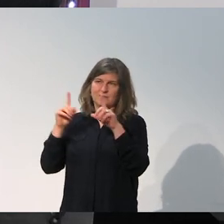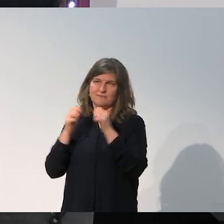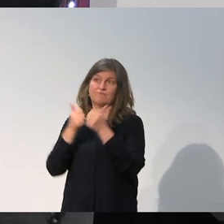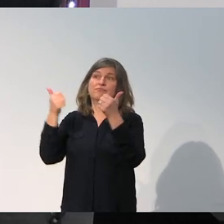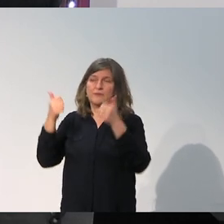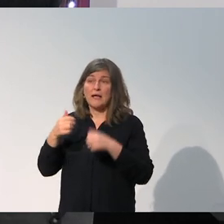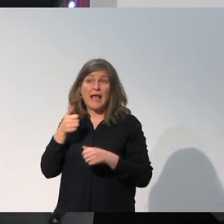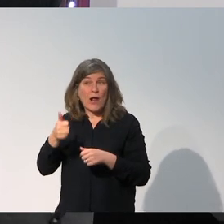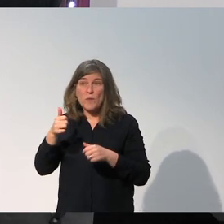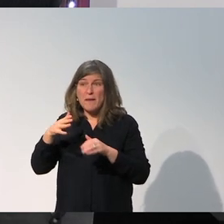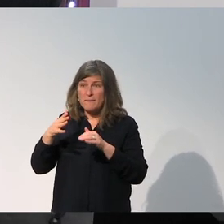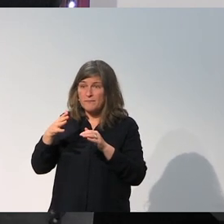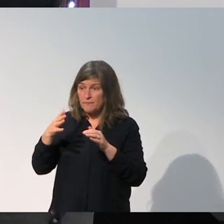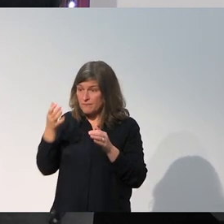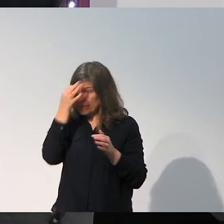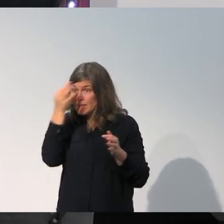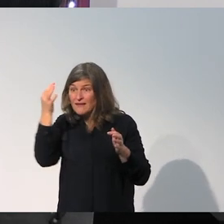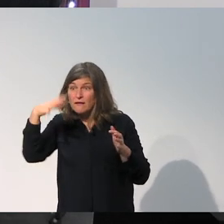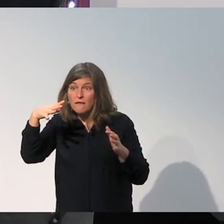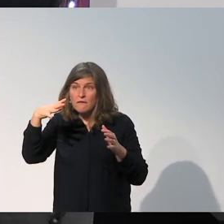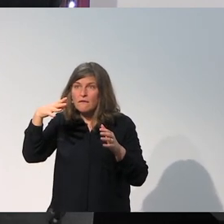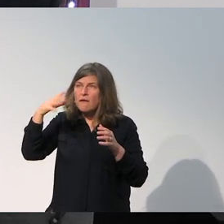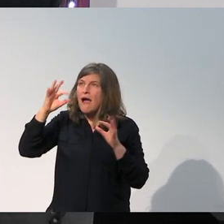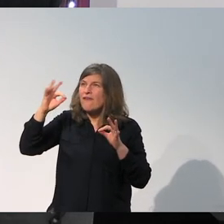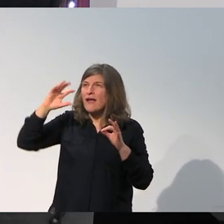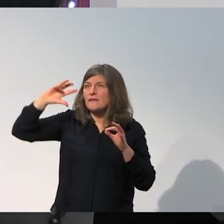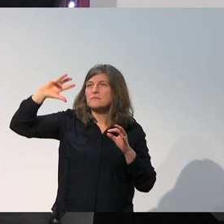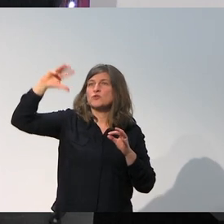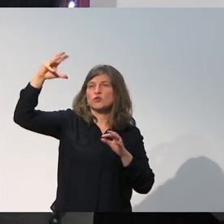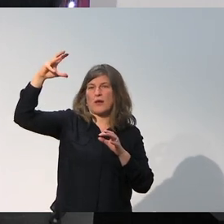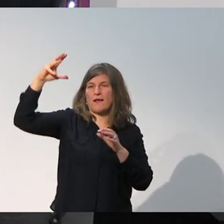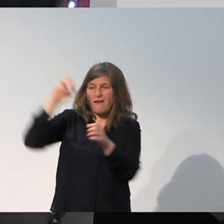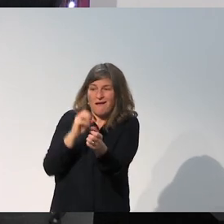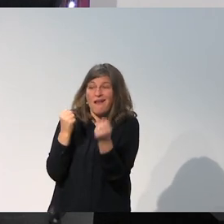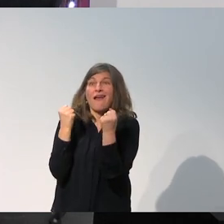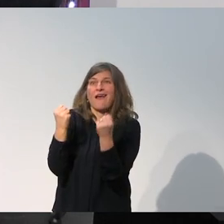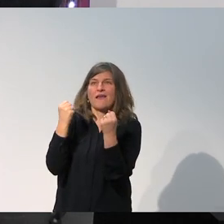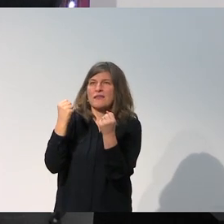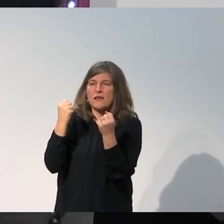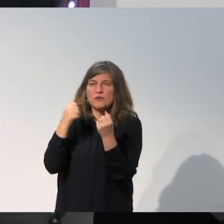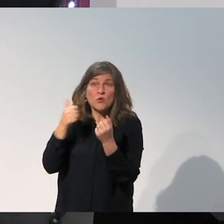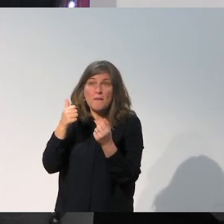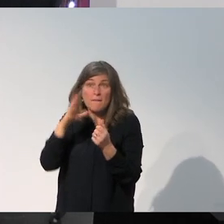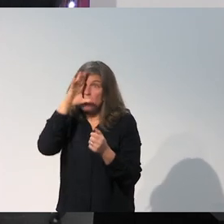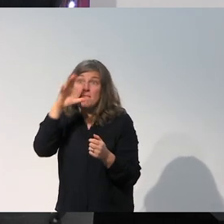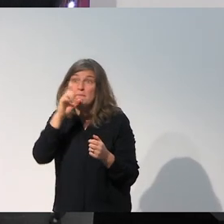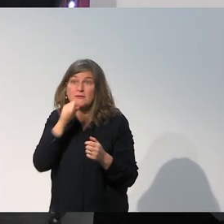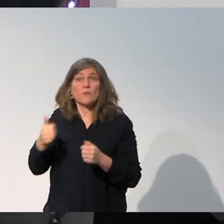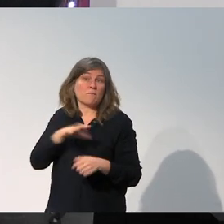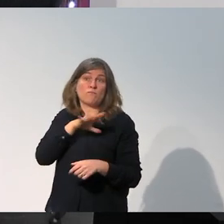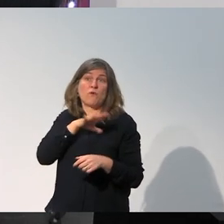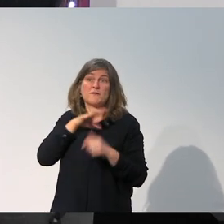découvre d'ailleurs le potentiel de l'énergie solaire. C'était un professeur dans un lycée, un professeur de